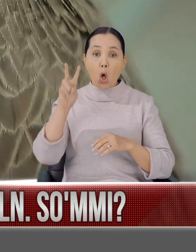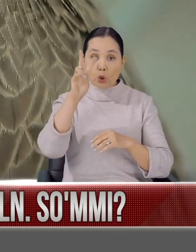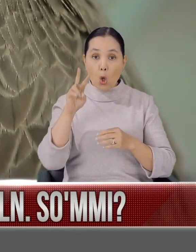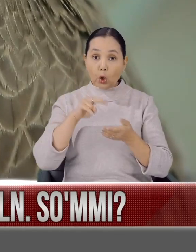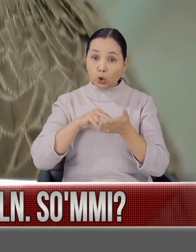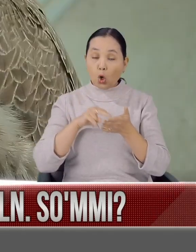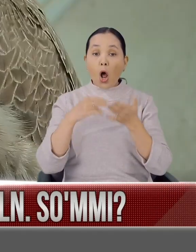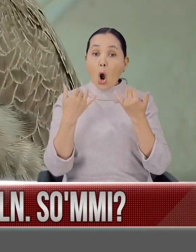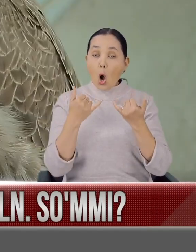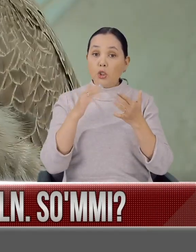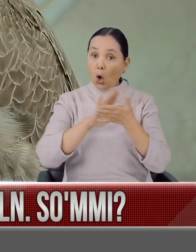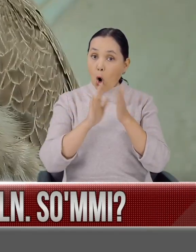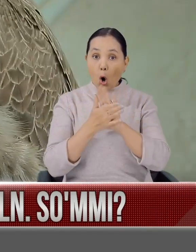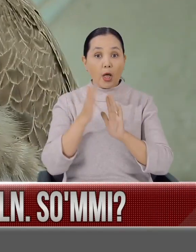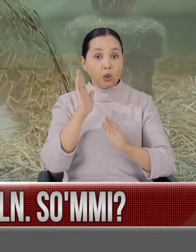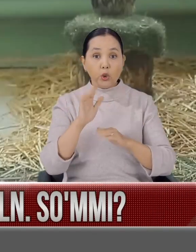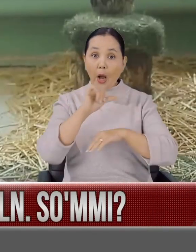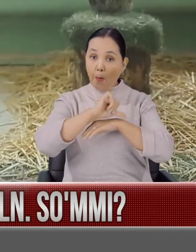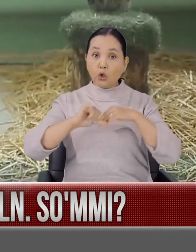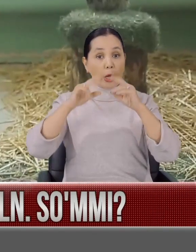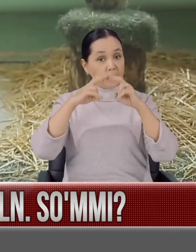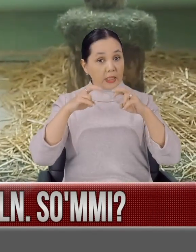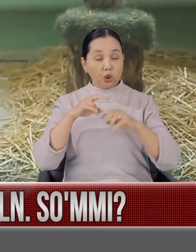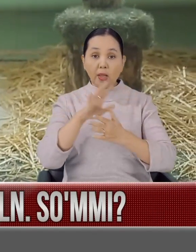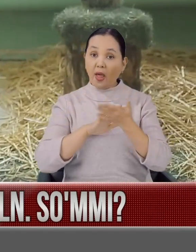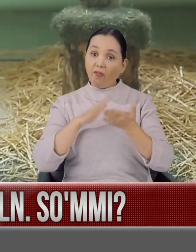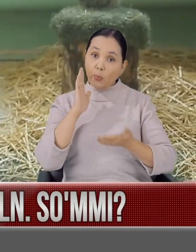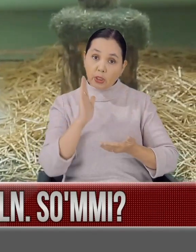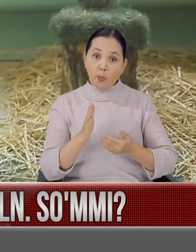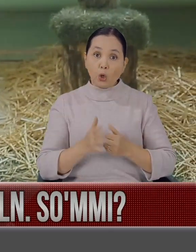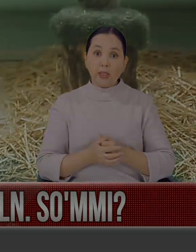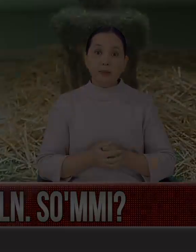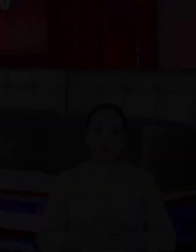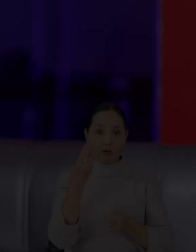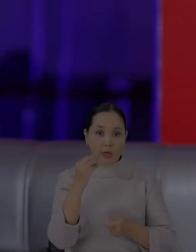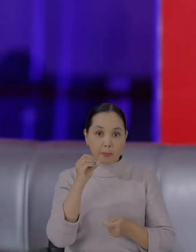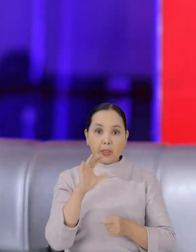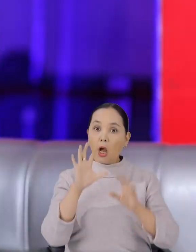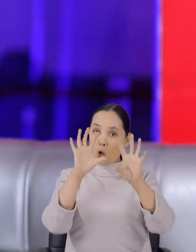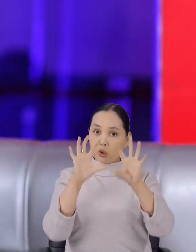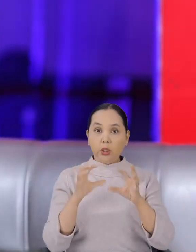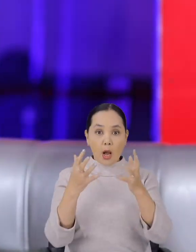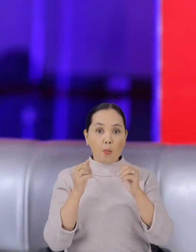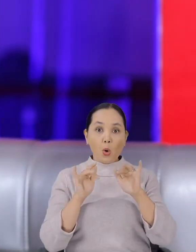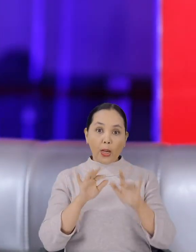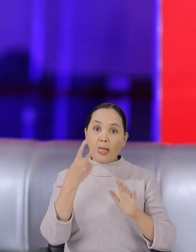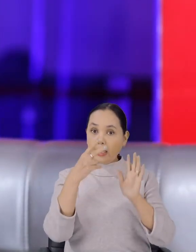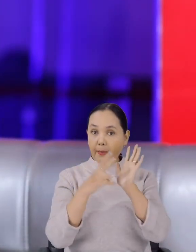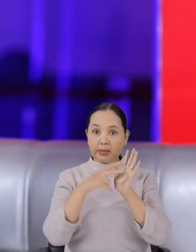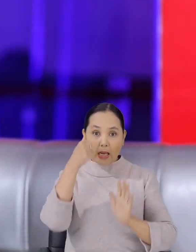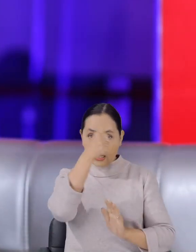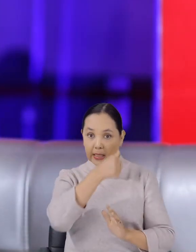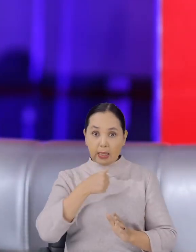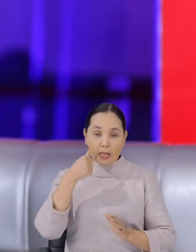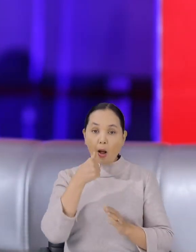turadi. Hozirda mazkur holat yuzasidan bojxona tekshiruvlari davom ettirilmoqda. Konstitutsiyamiz qabul qilinganligining 28